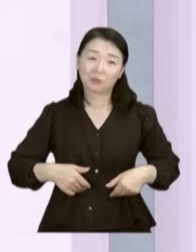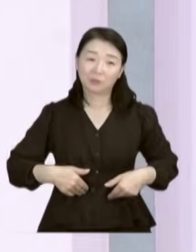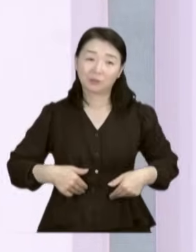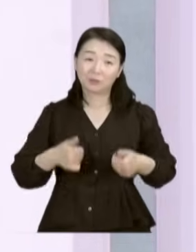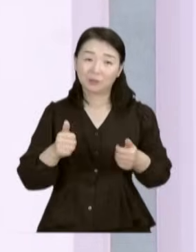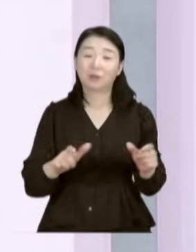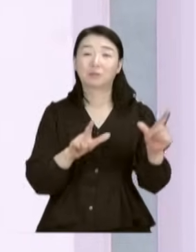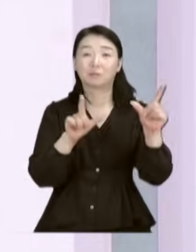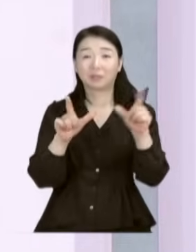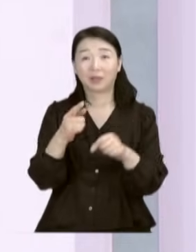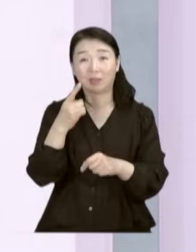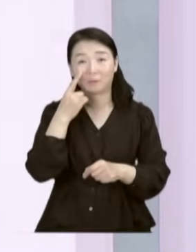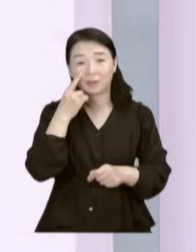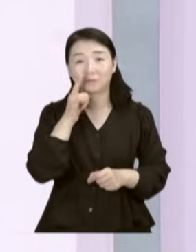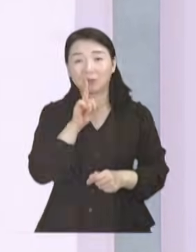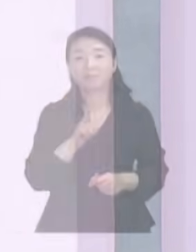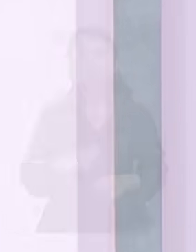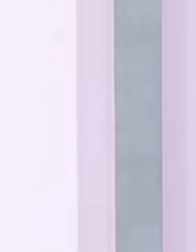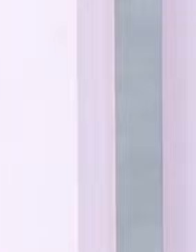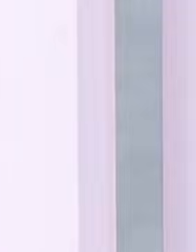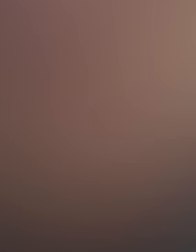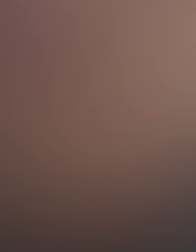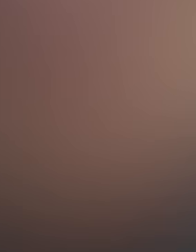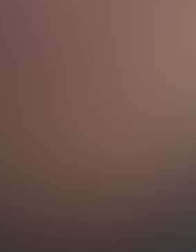살아야지 이렇게 얘기하더라고